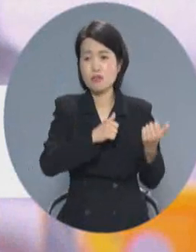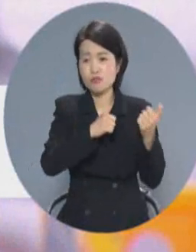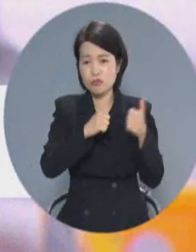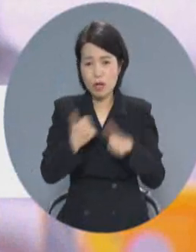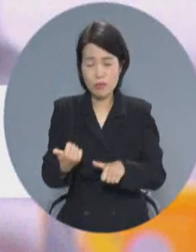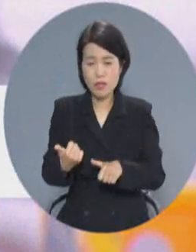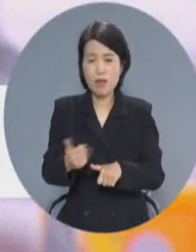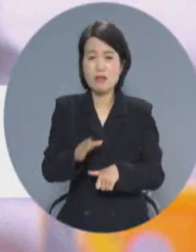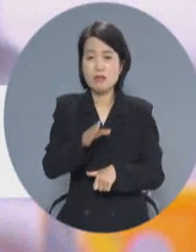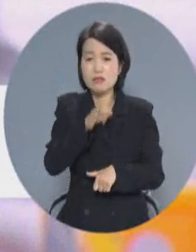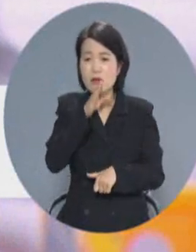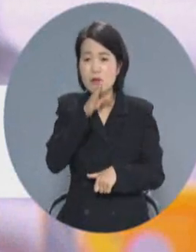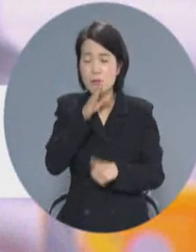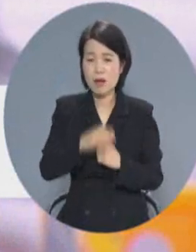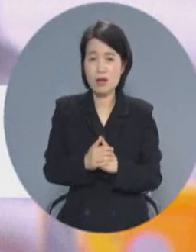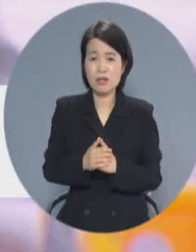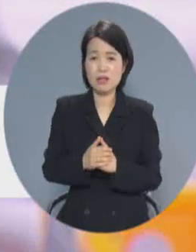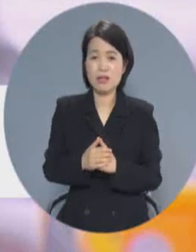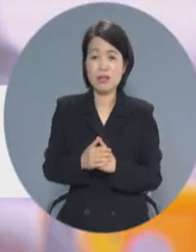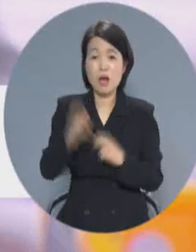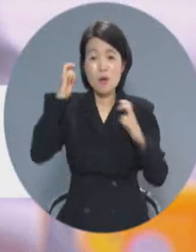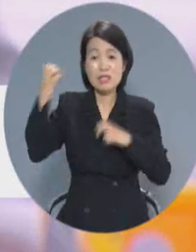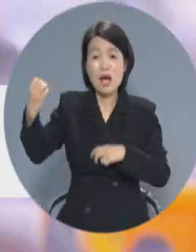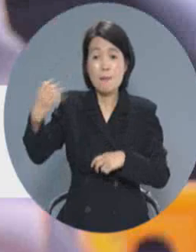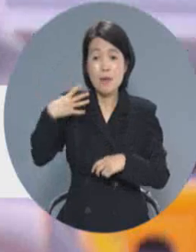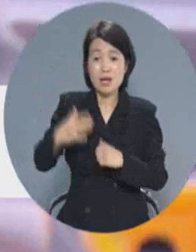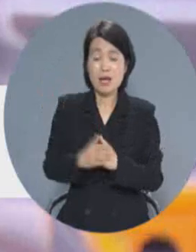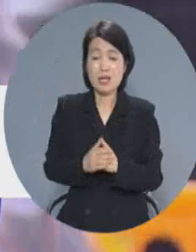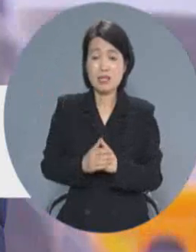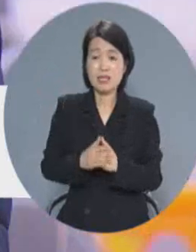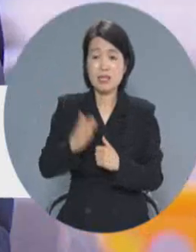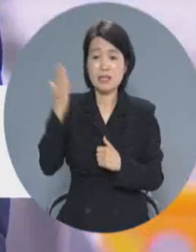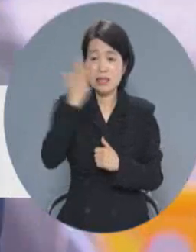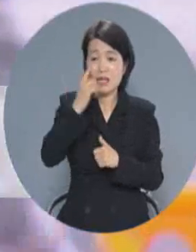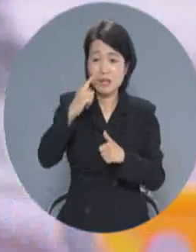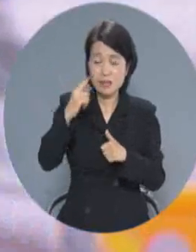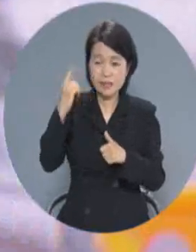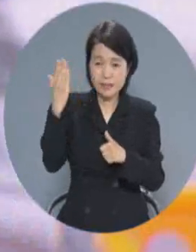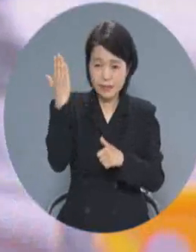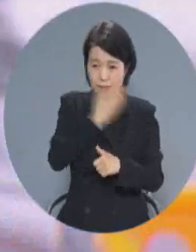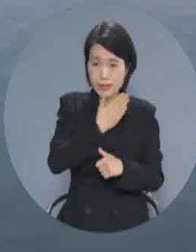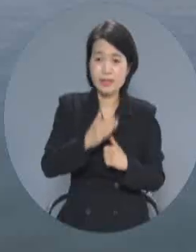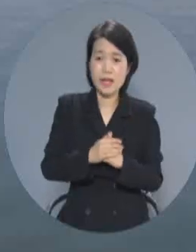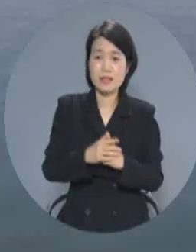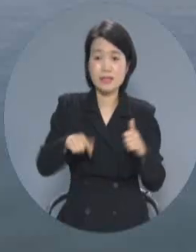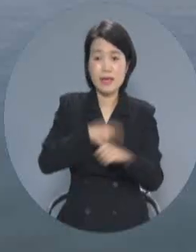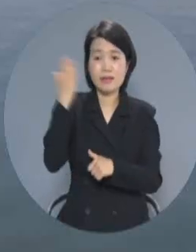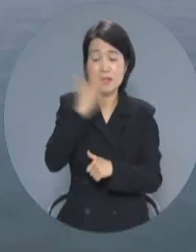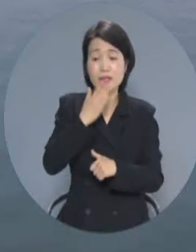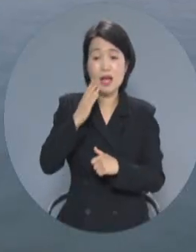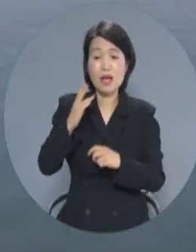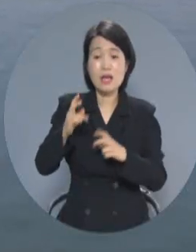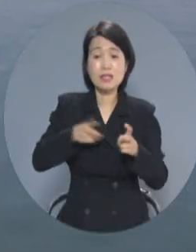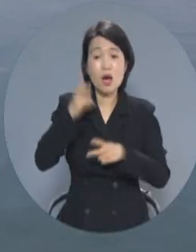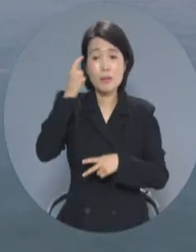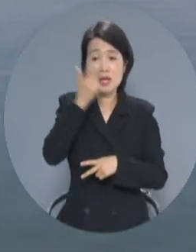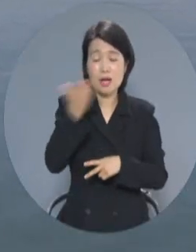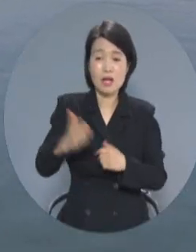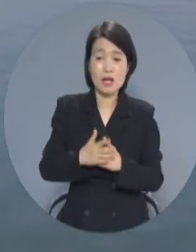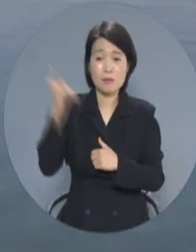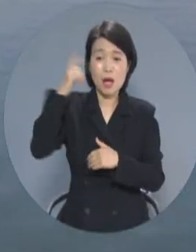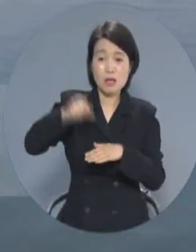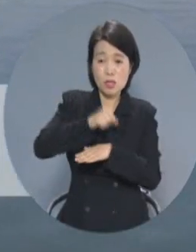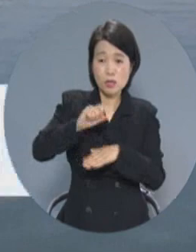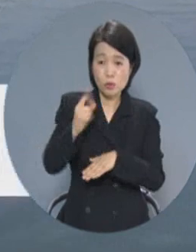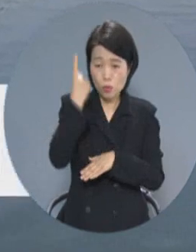이게 정말 그들이 말하는 친환경 에너지 사업인가? 애초부터 태양광 패널 세척으로